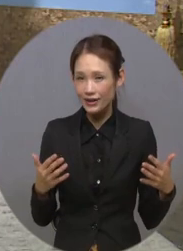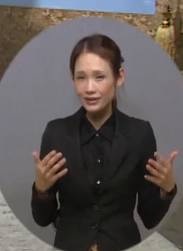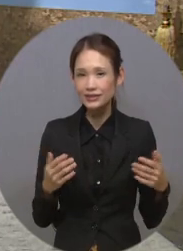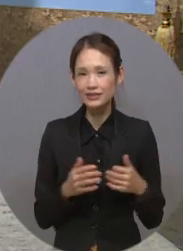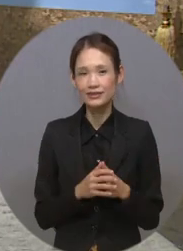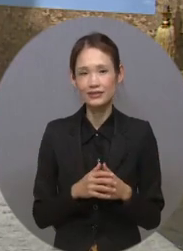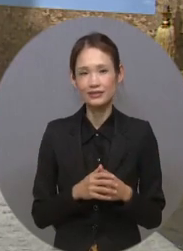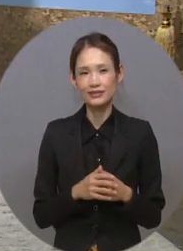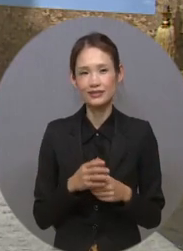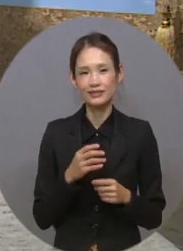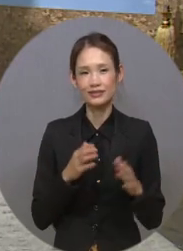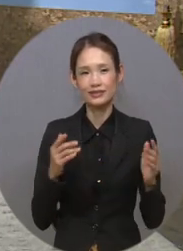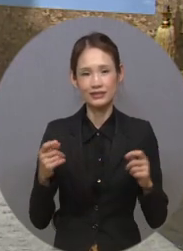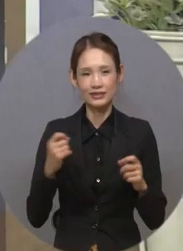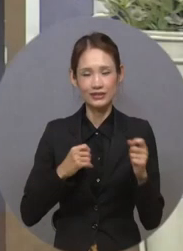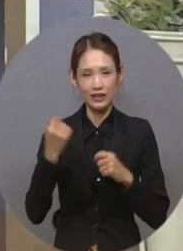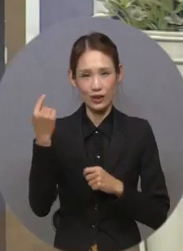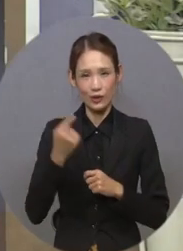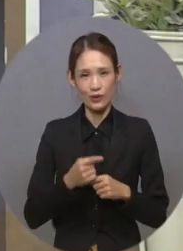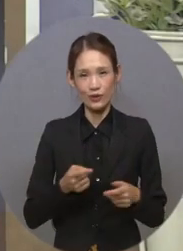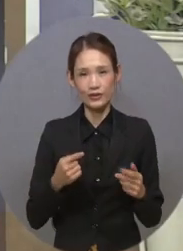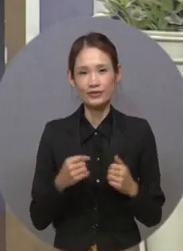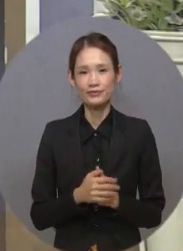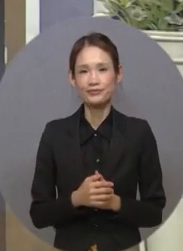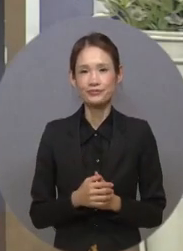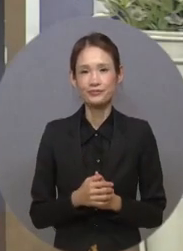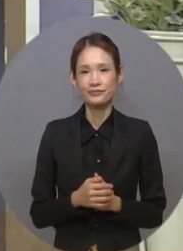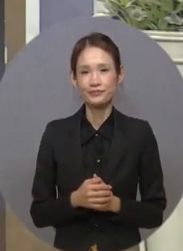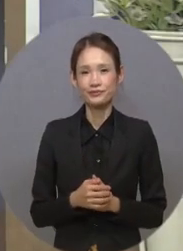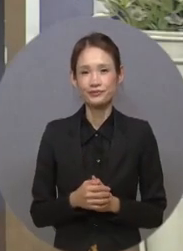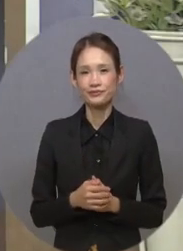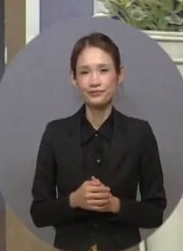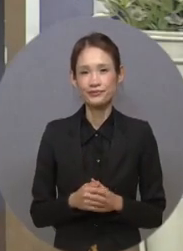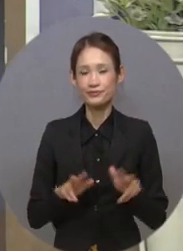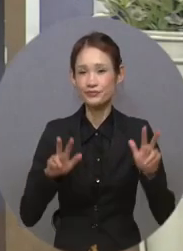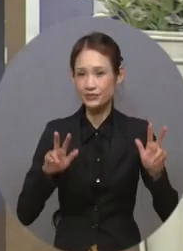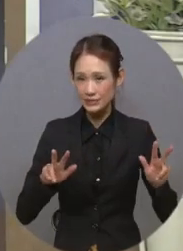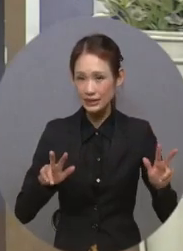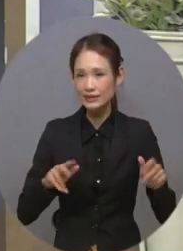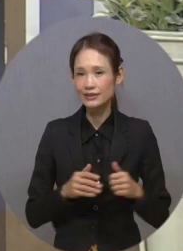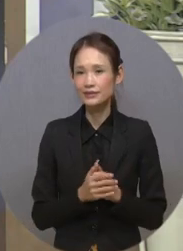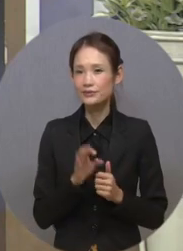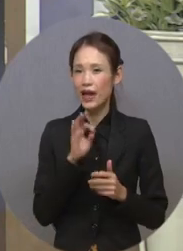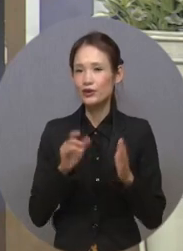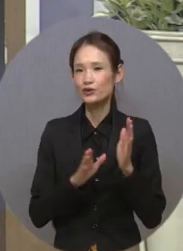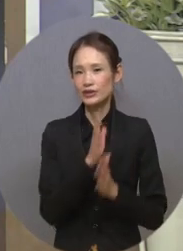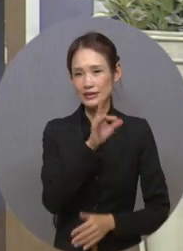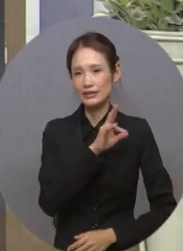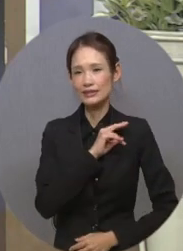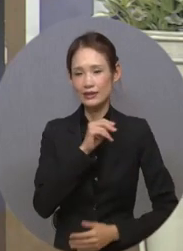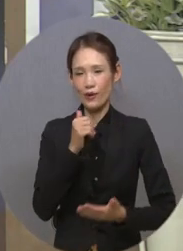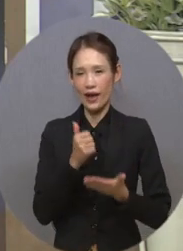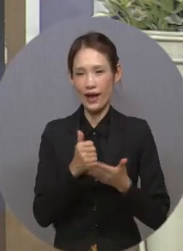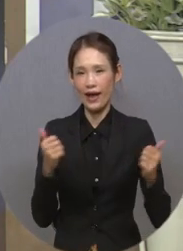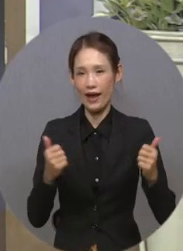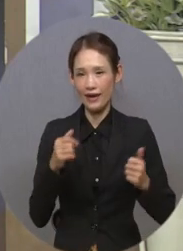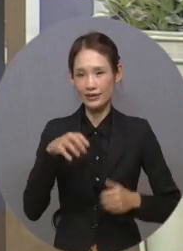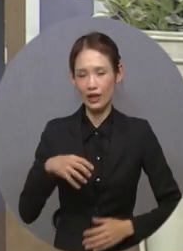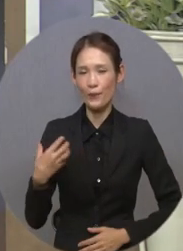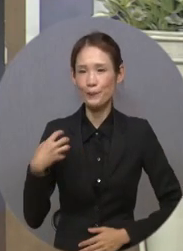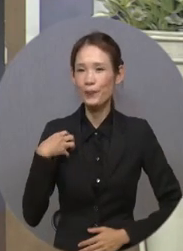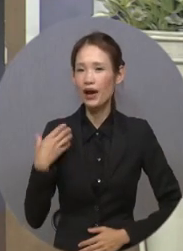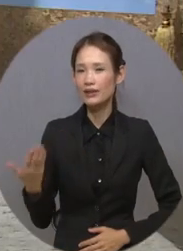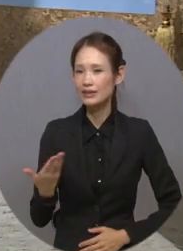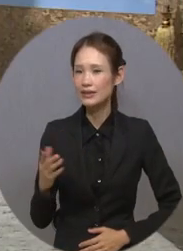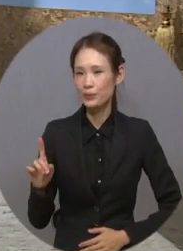이 무렵에 또 지킴이에 잘 출연을 해주셨는데요. 지금 현재 양주시 의회에서는 어떤 업무를 맡고